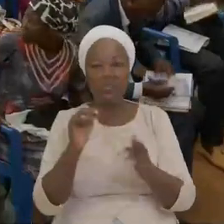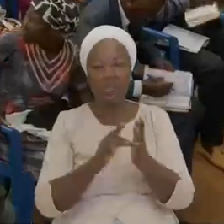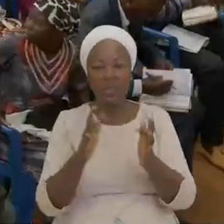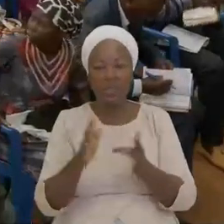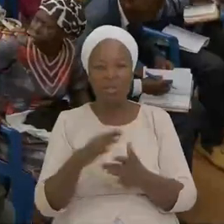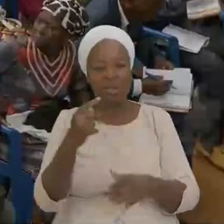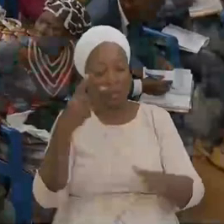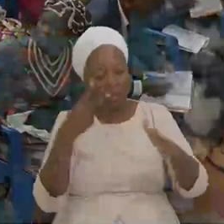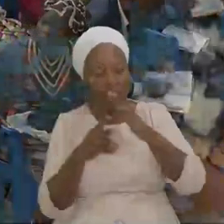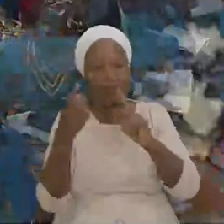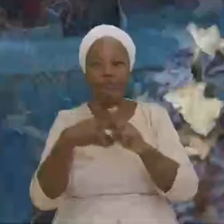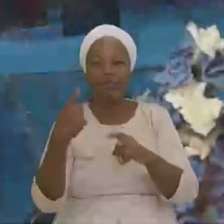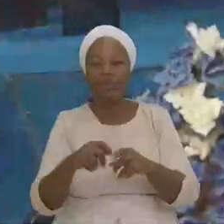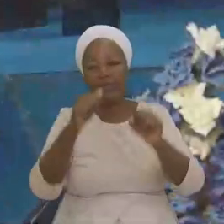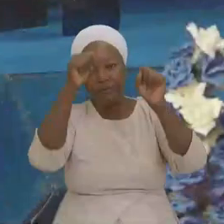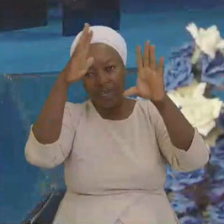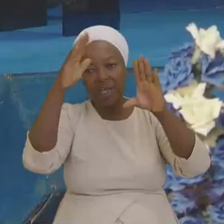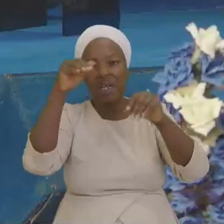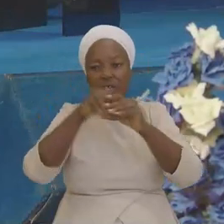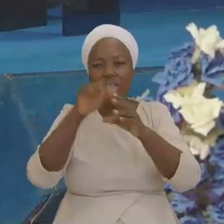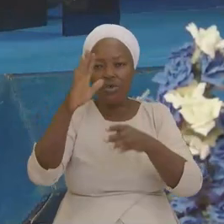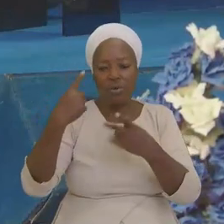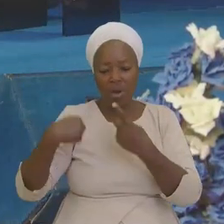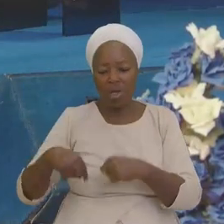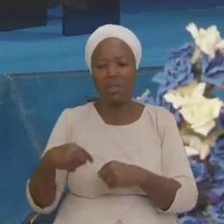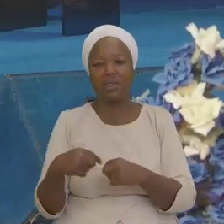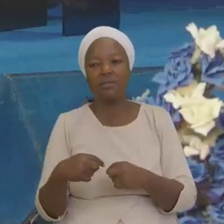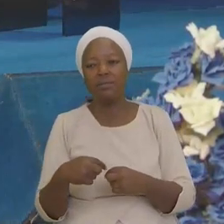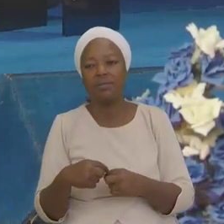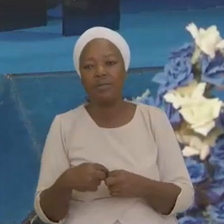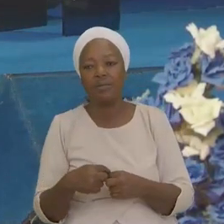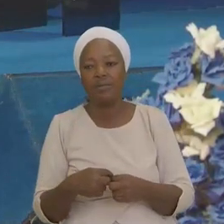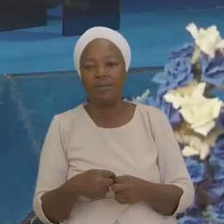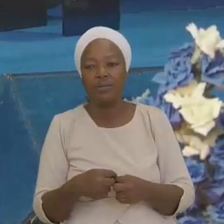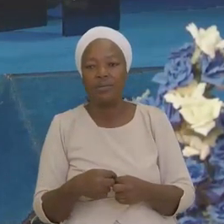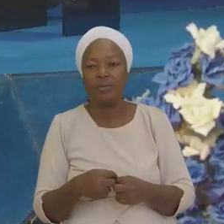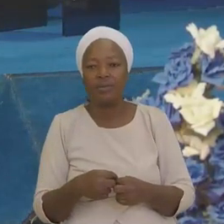Premièrement, reconnaître Jésus, le prophète venu du Père, dans ton cœur.